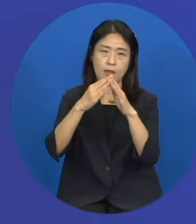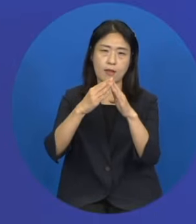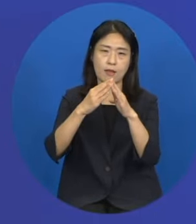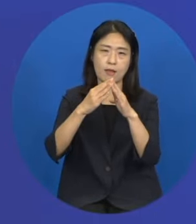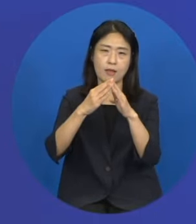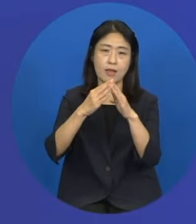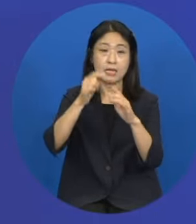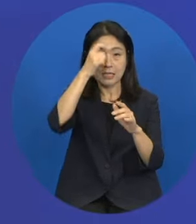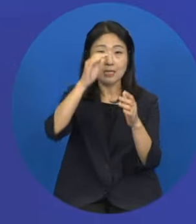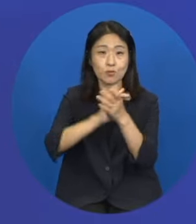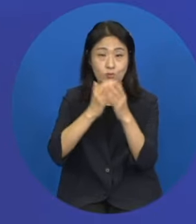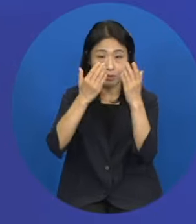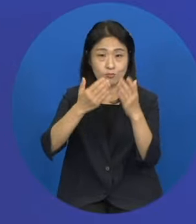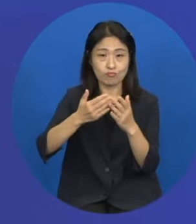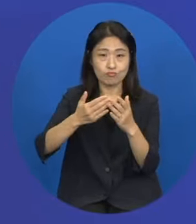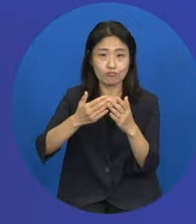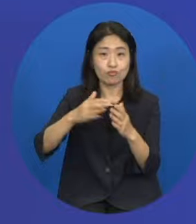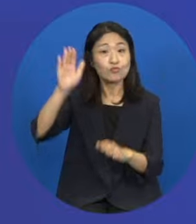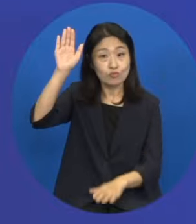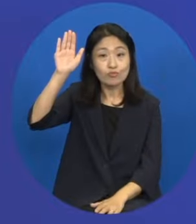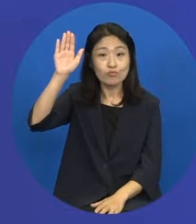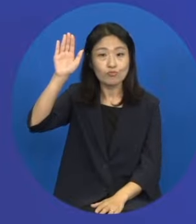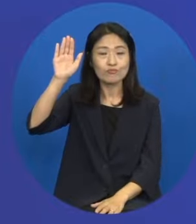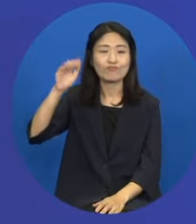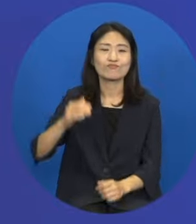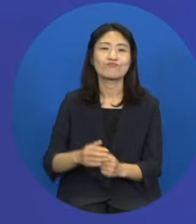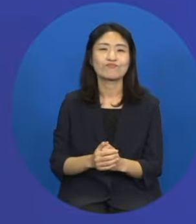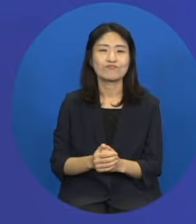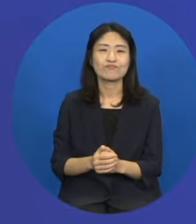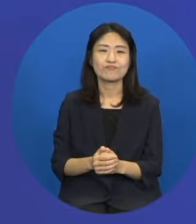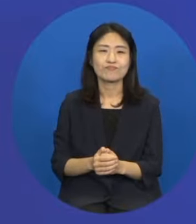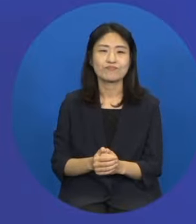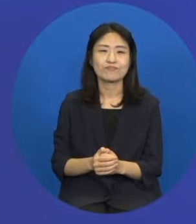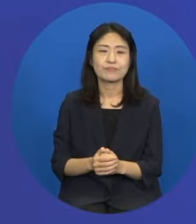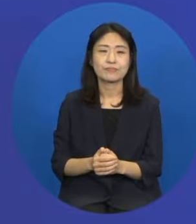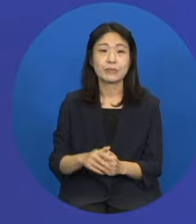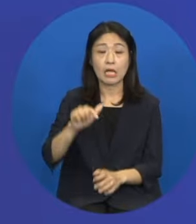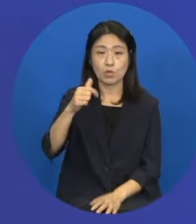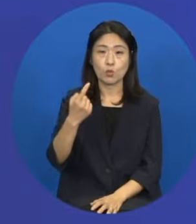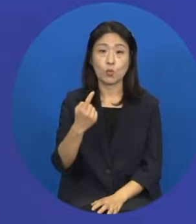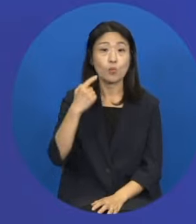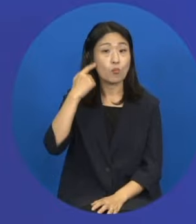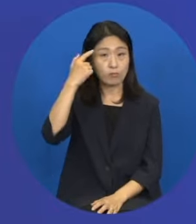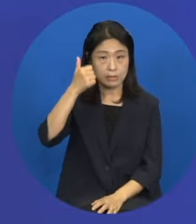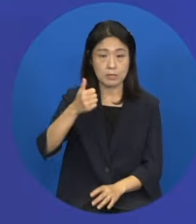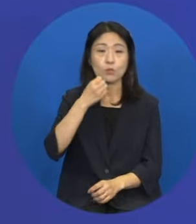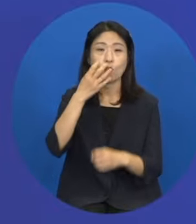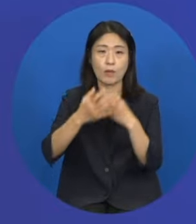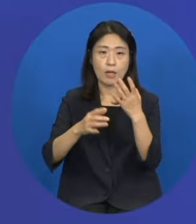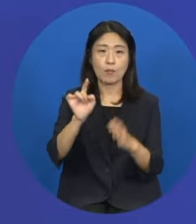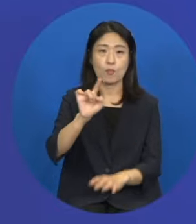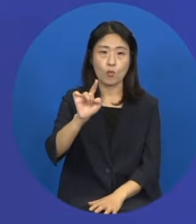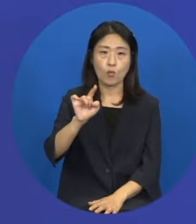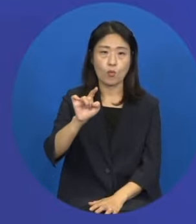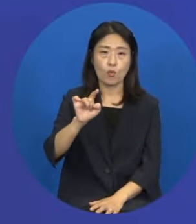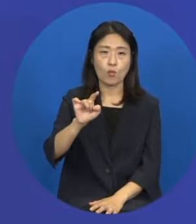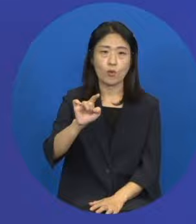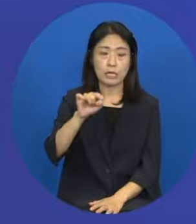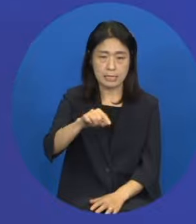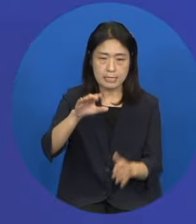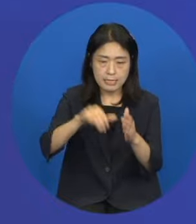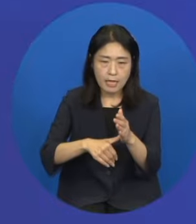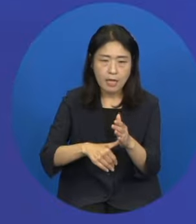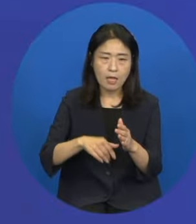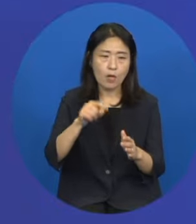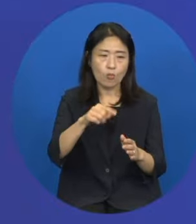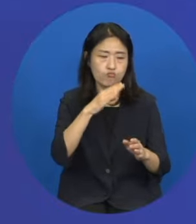기도하신 분 기도하셨다고 들었어요. 노희성 목사님이 고백하시기를 이때가 교회들이 북한 땅을 위해